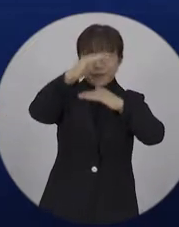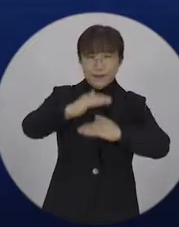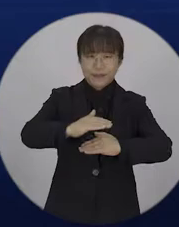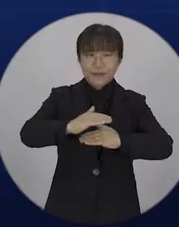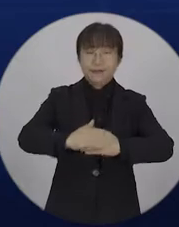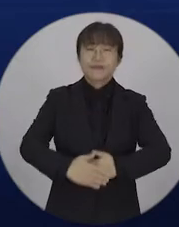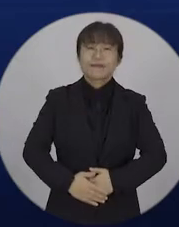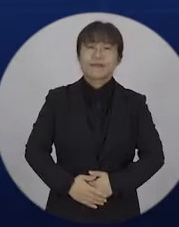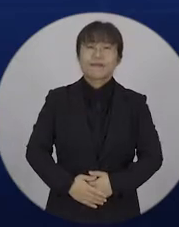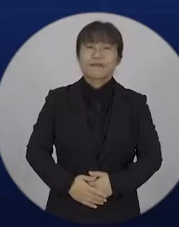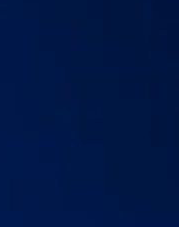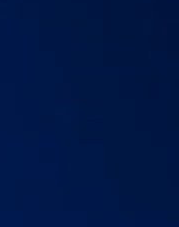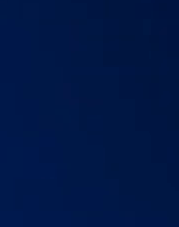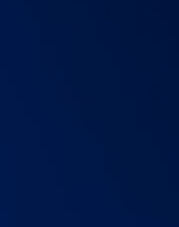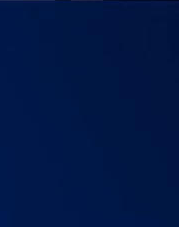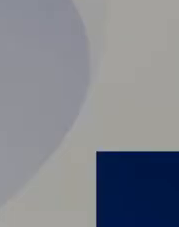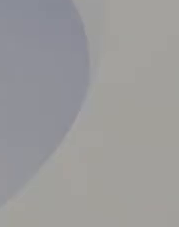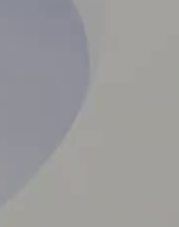주요 소식입니다.